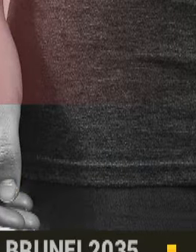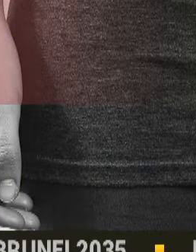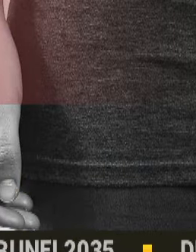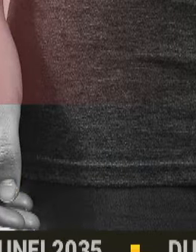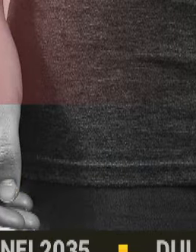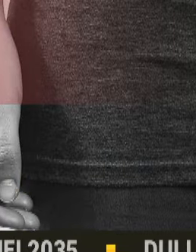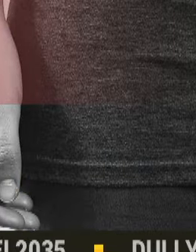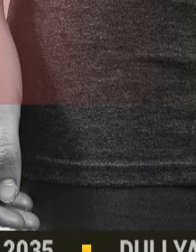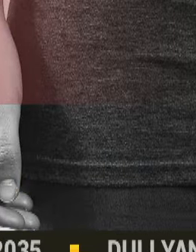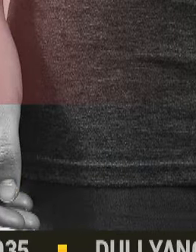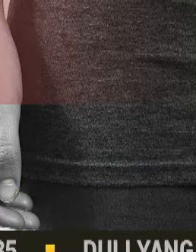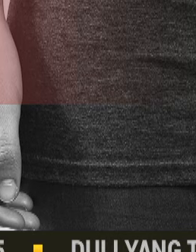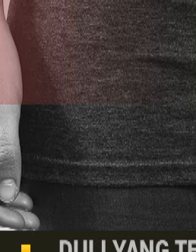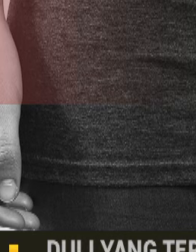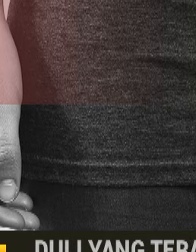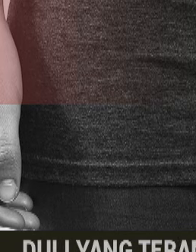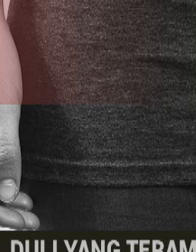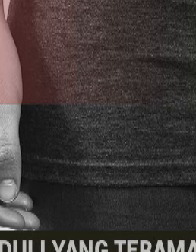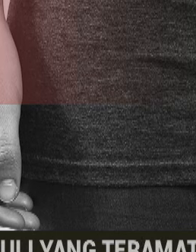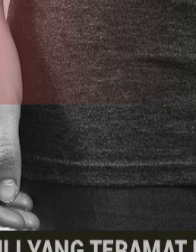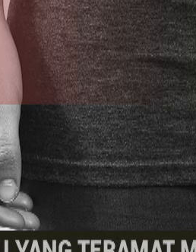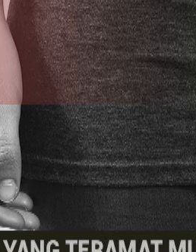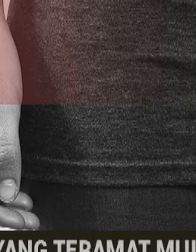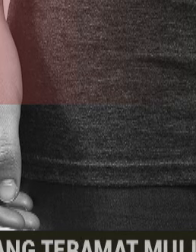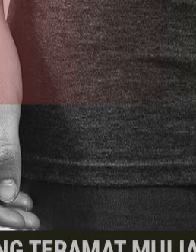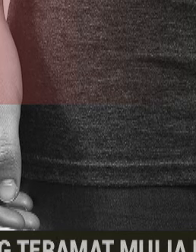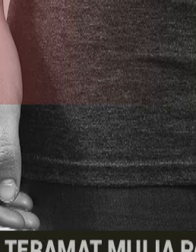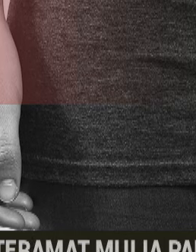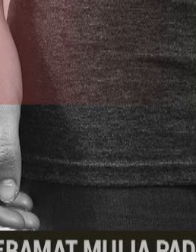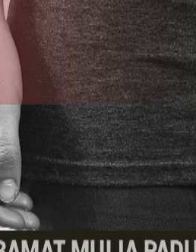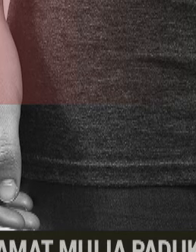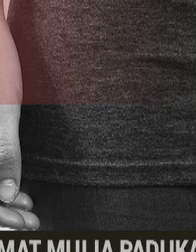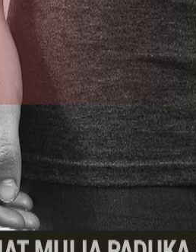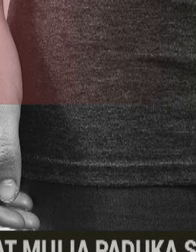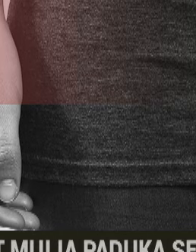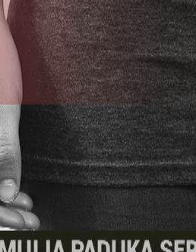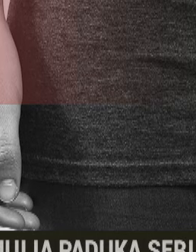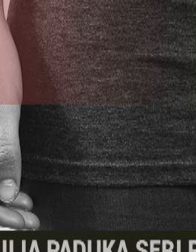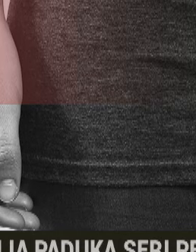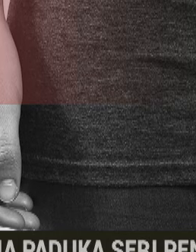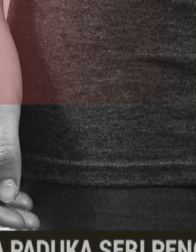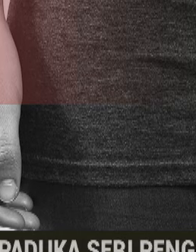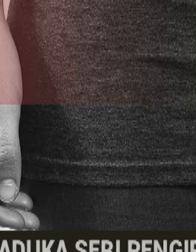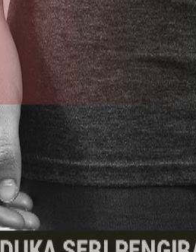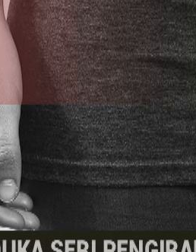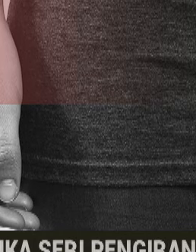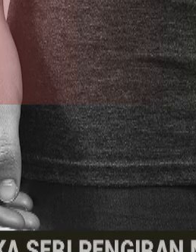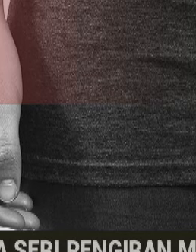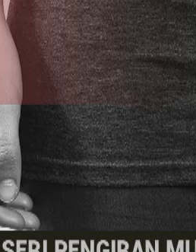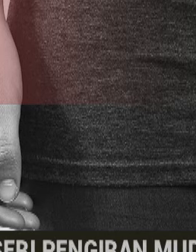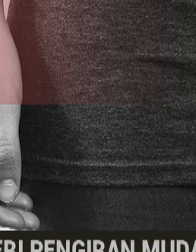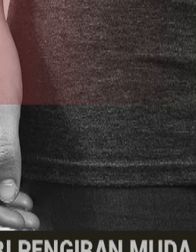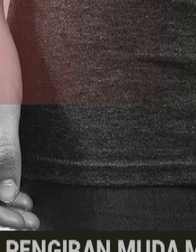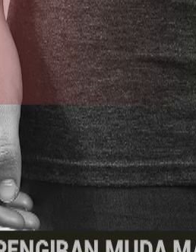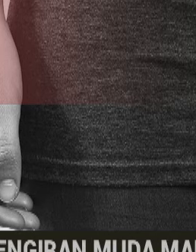Pada 17 Julai, kempen akan diadakan di Ibu Pejabat Jabatan Kerja Raya di Lapangan Terbang Lama Berakas bermula 9